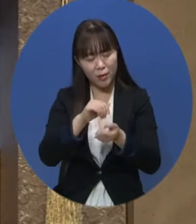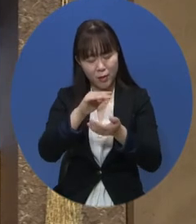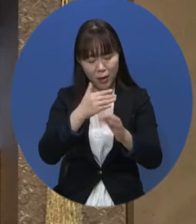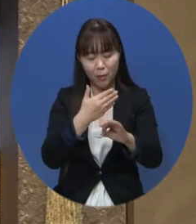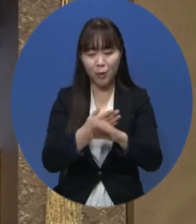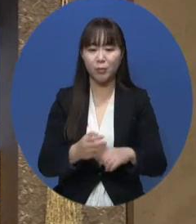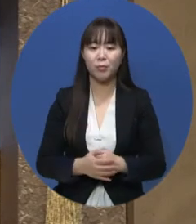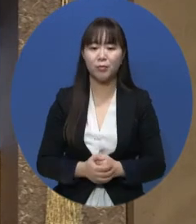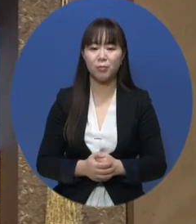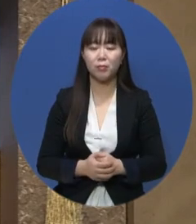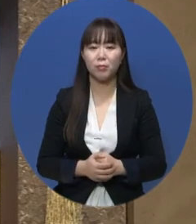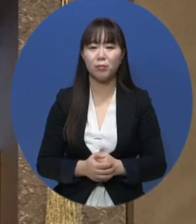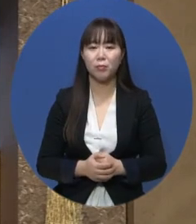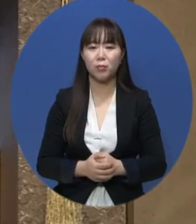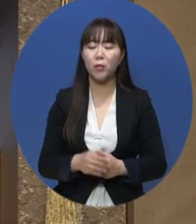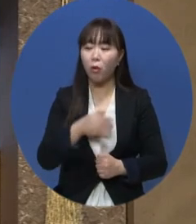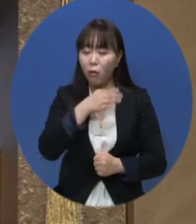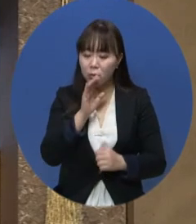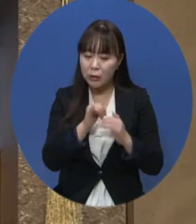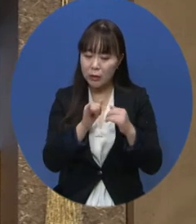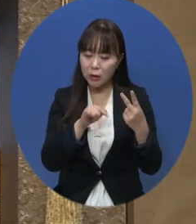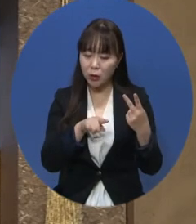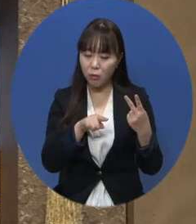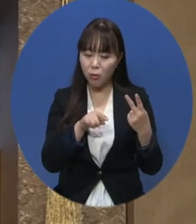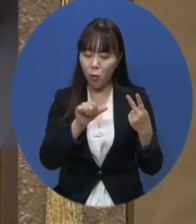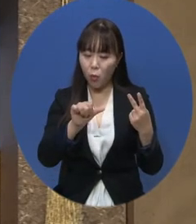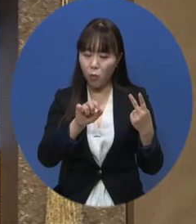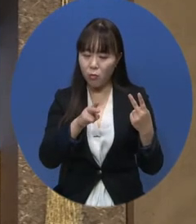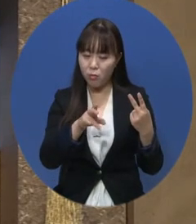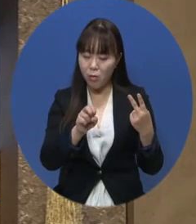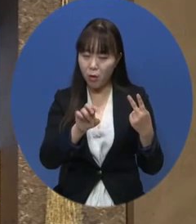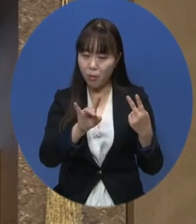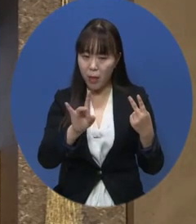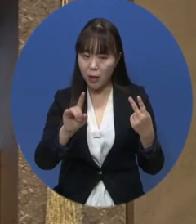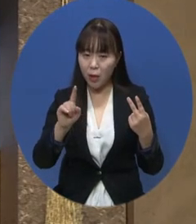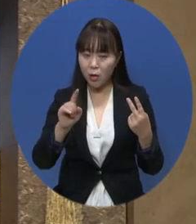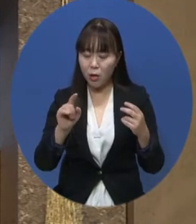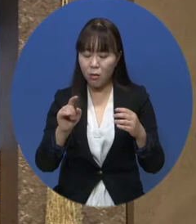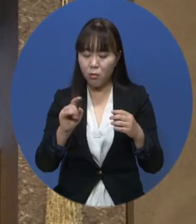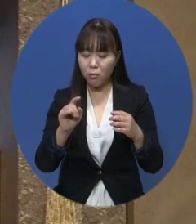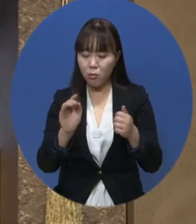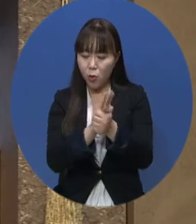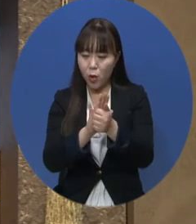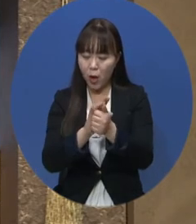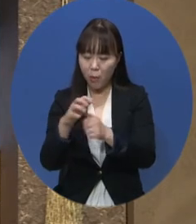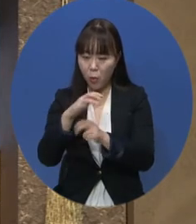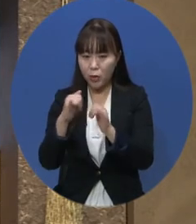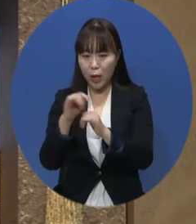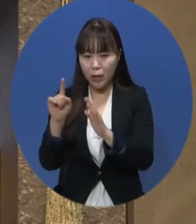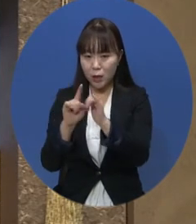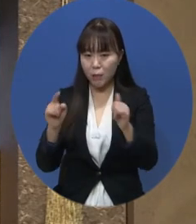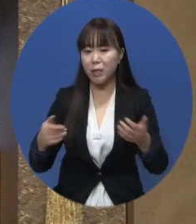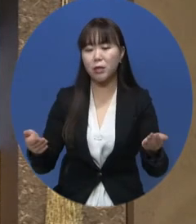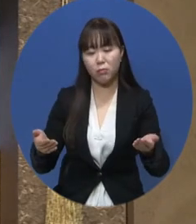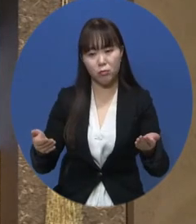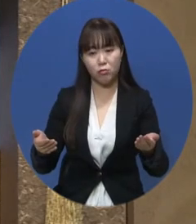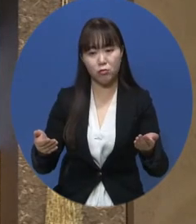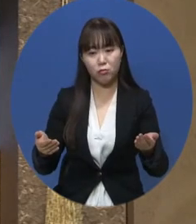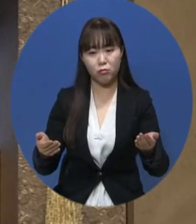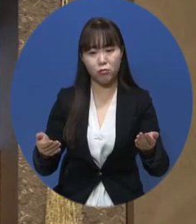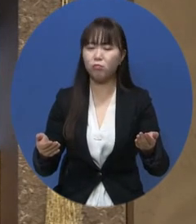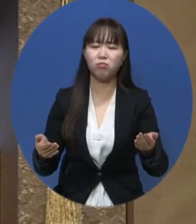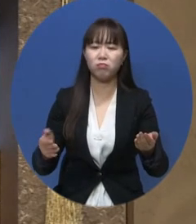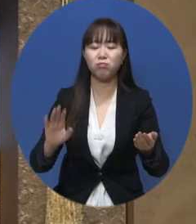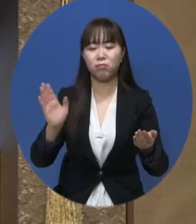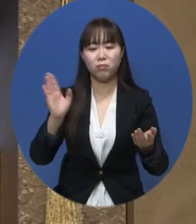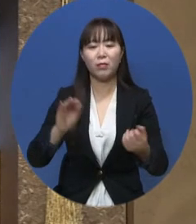설명을 드리면 아 그럼 어르신 2.5명당 요양보호사가 1명이 근무하는 걸로 이렇게 이해를 하시는 거예요. 그건